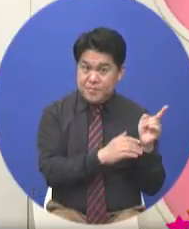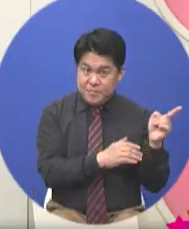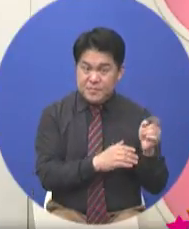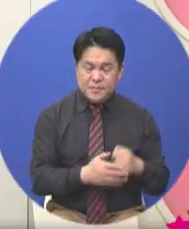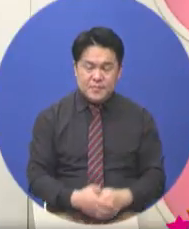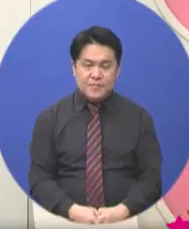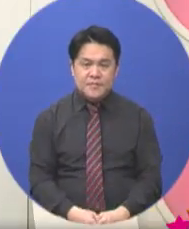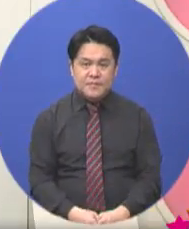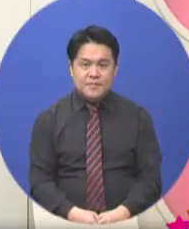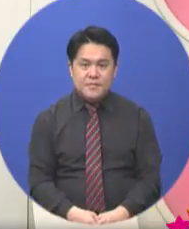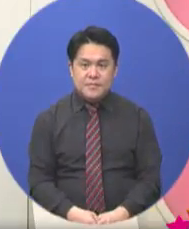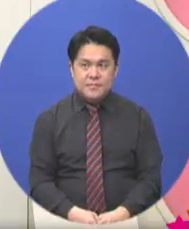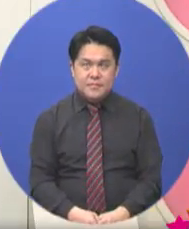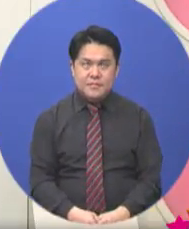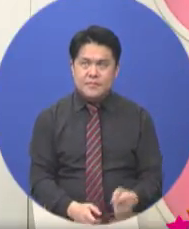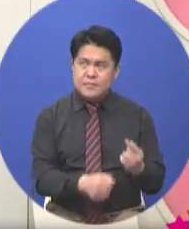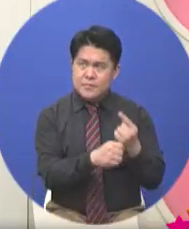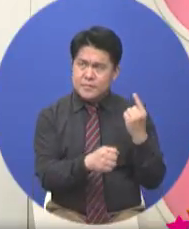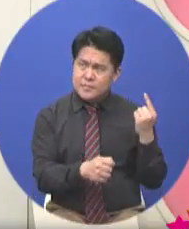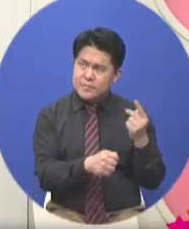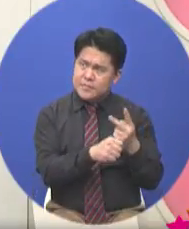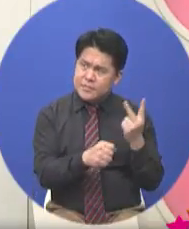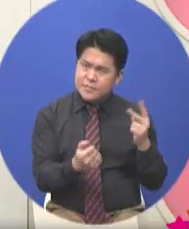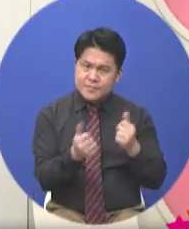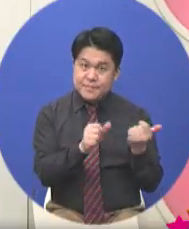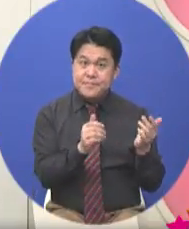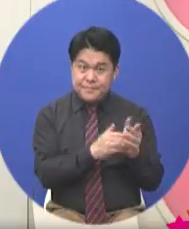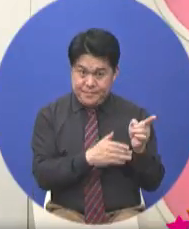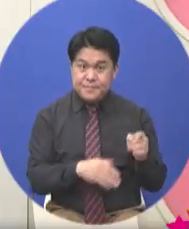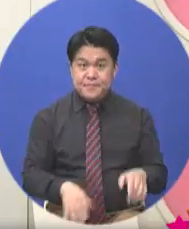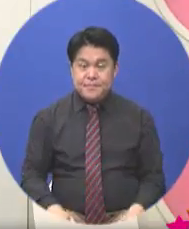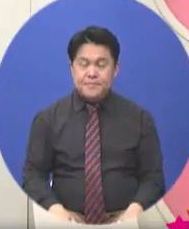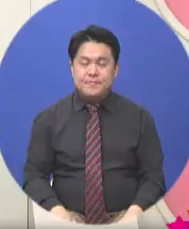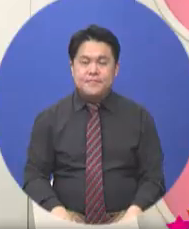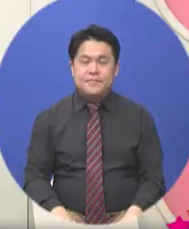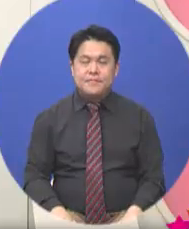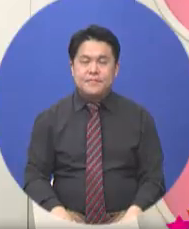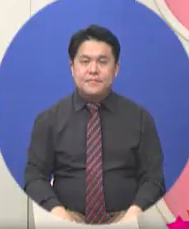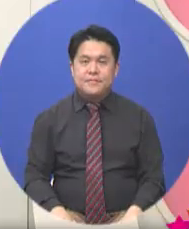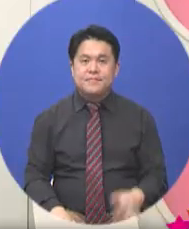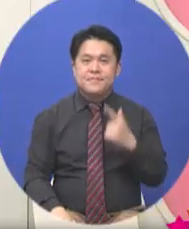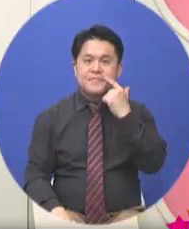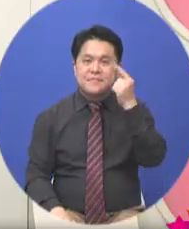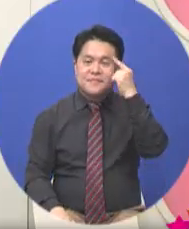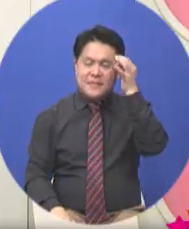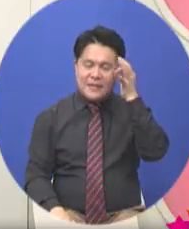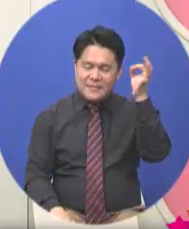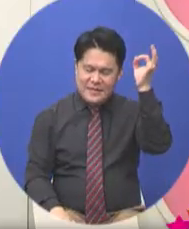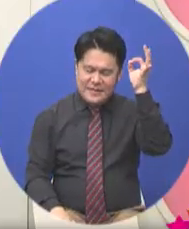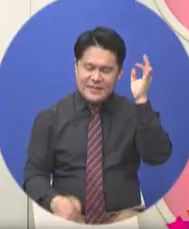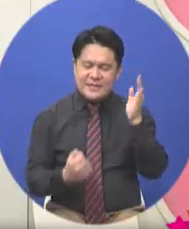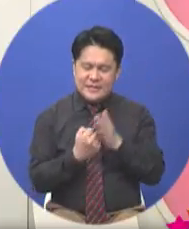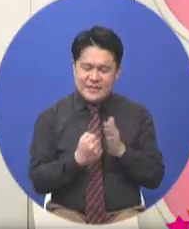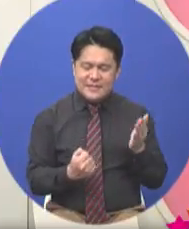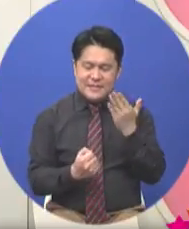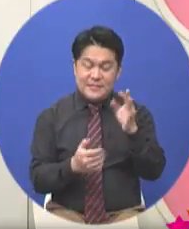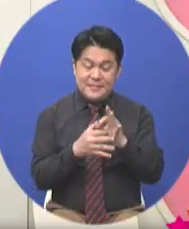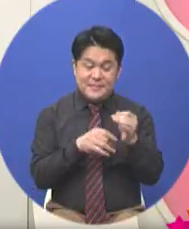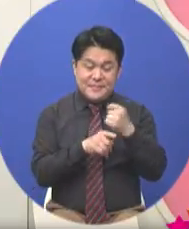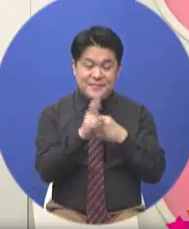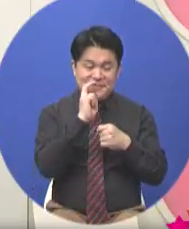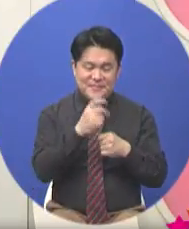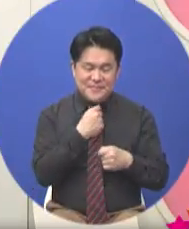네. 네. 작년, 재작년에 돌아가셔가지고 네. 아버지 생각하는 마음으로 글을